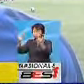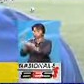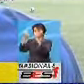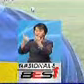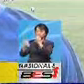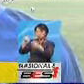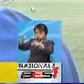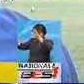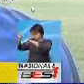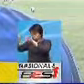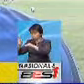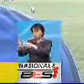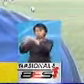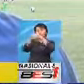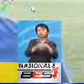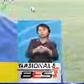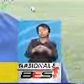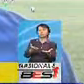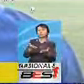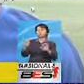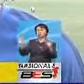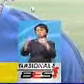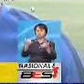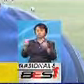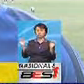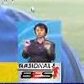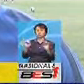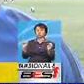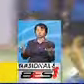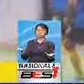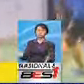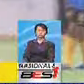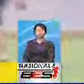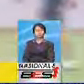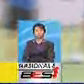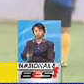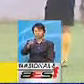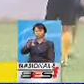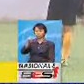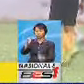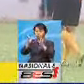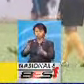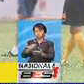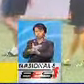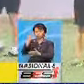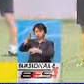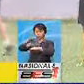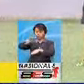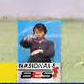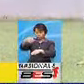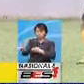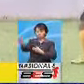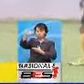haveers Also what is important what we need